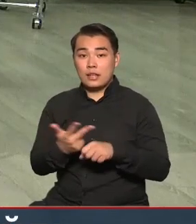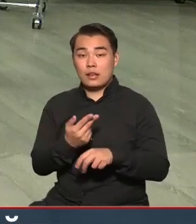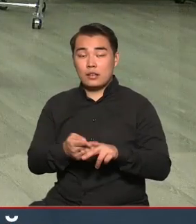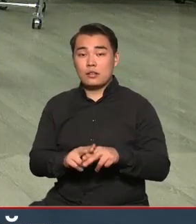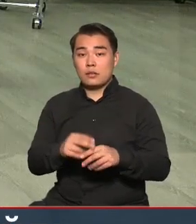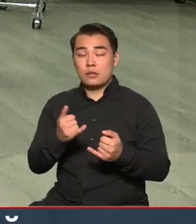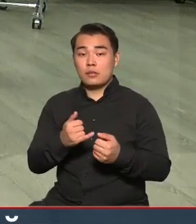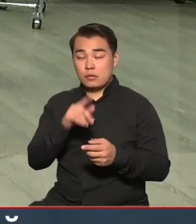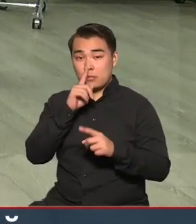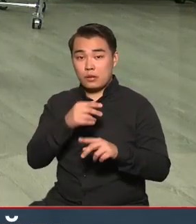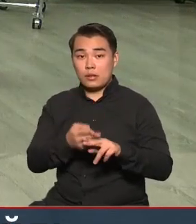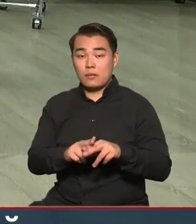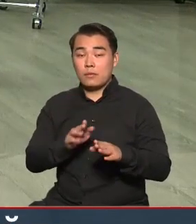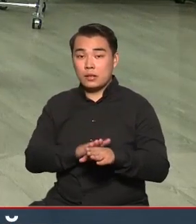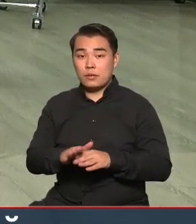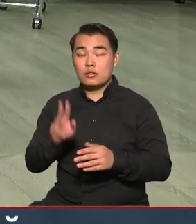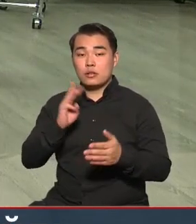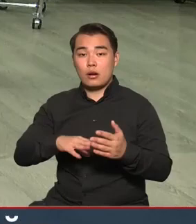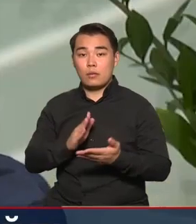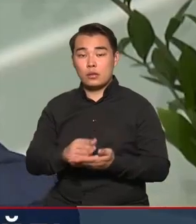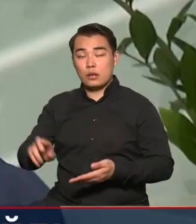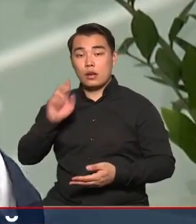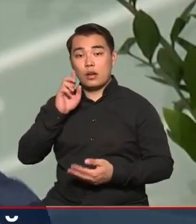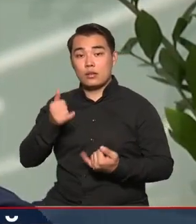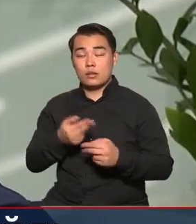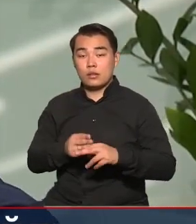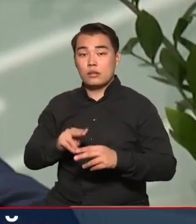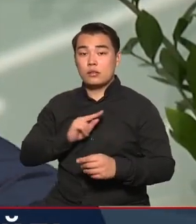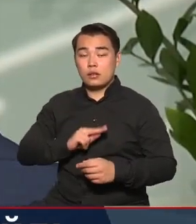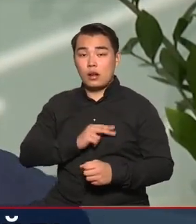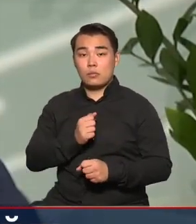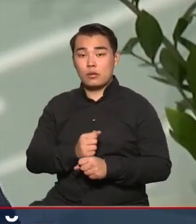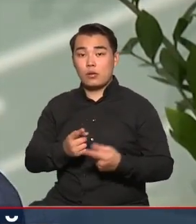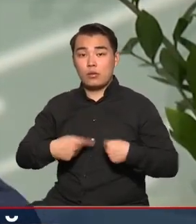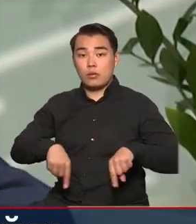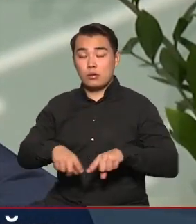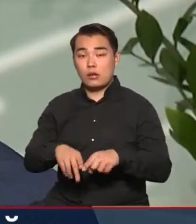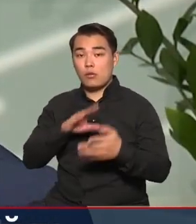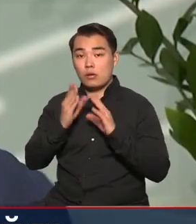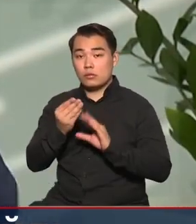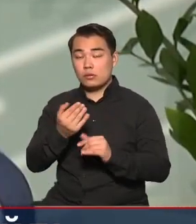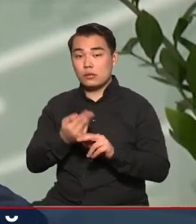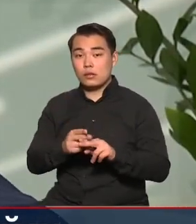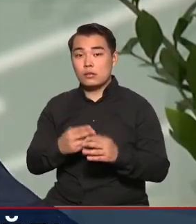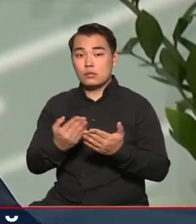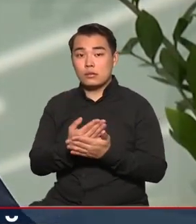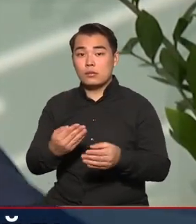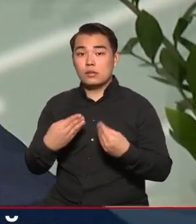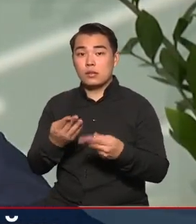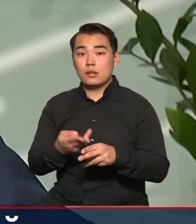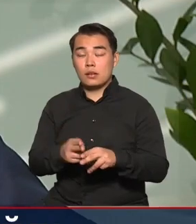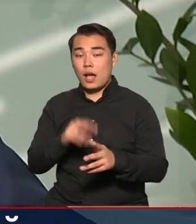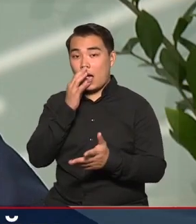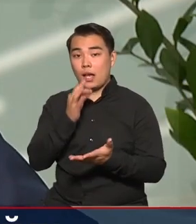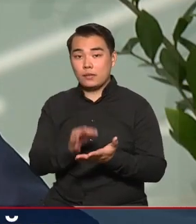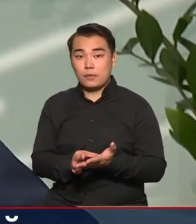штраф төленетін болады. Яғни мемлекеттік қызметшілердің мынау азаматтарға ақпарат берудегі